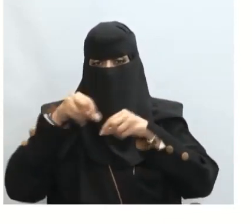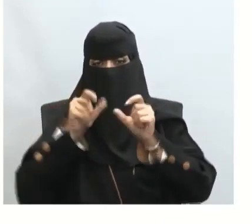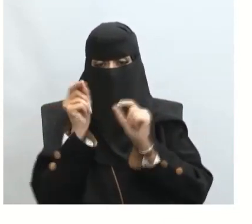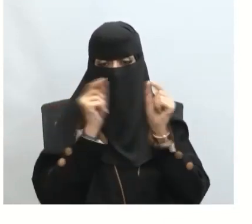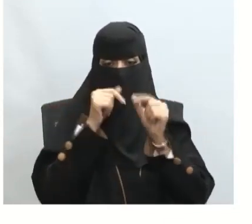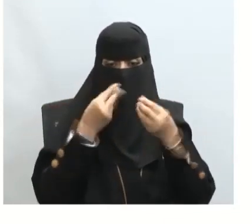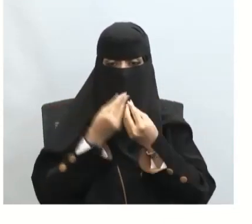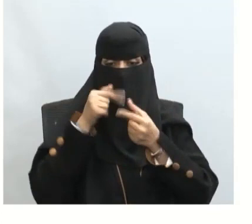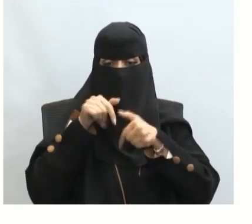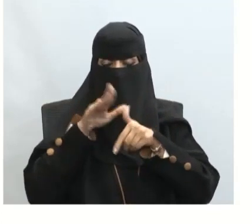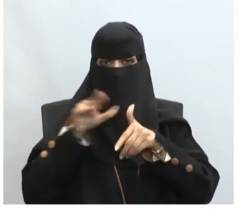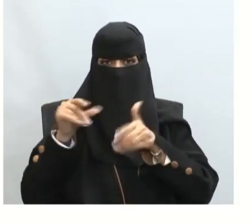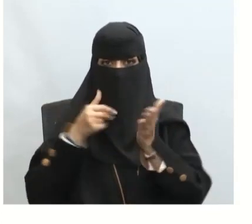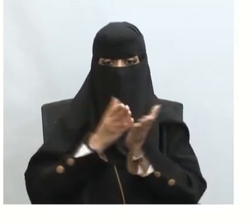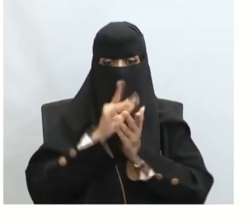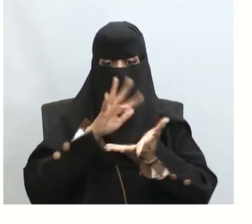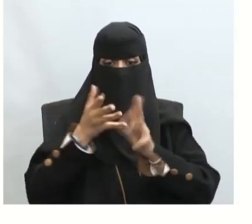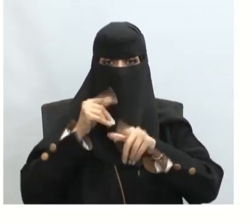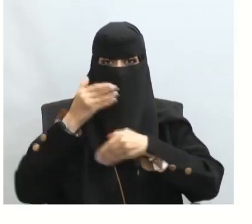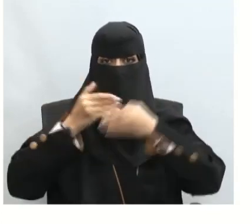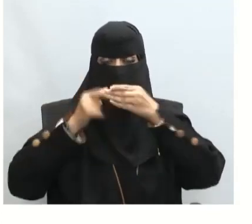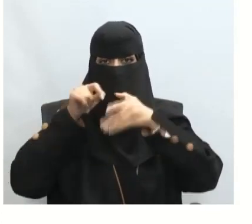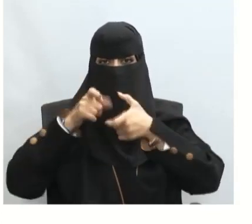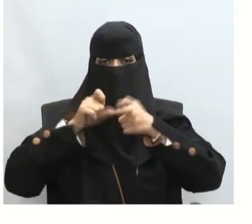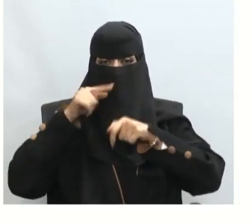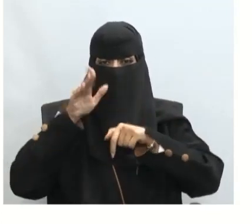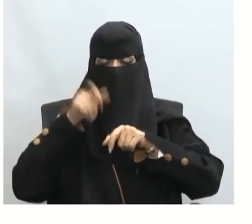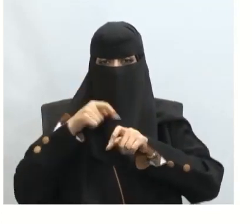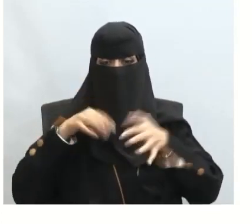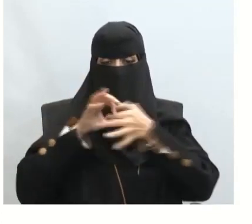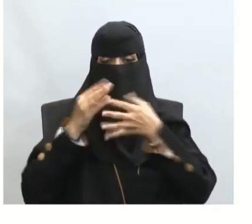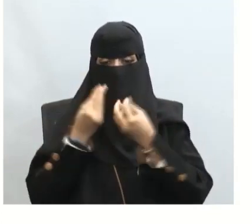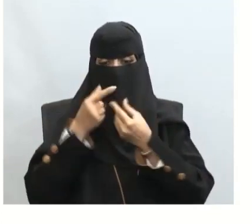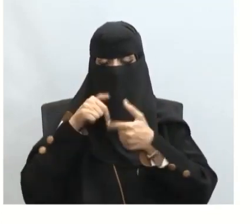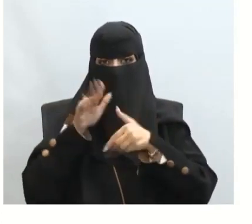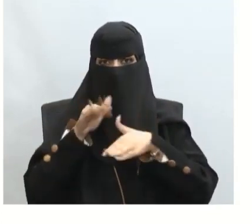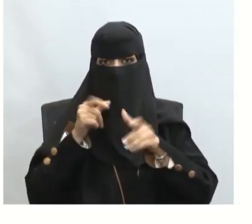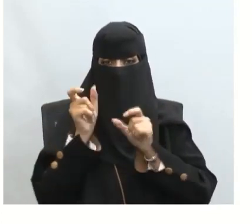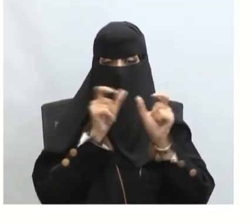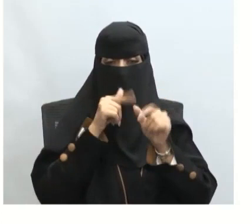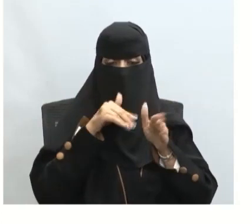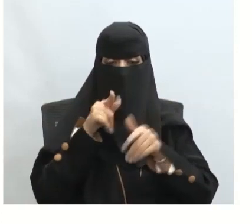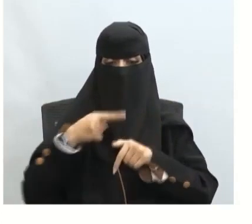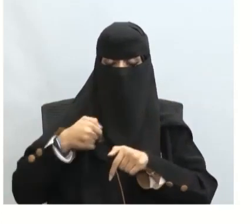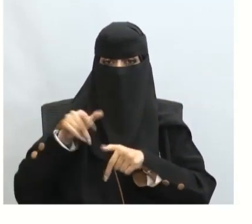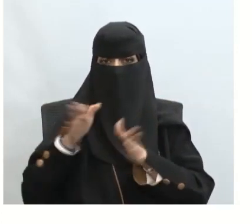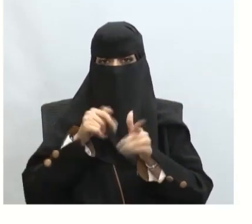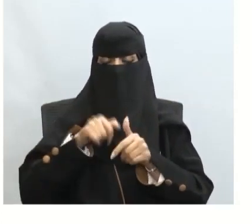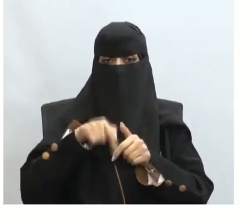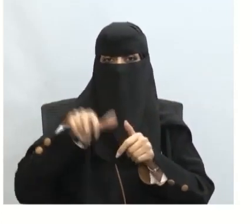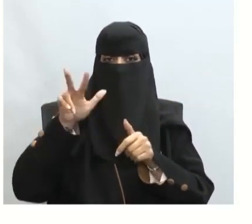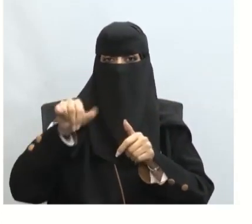صغيره معا بنفس الطريقه هناك بعض المركبات العضويه ترتبط معا بجزيئات صغيره جدا تسمى